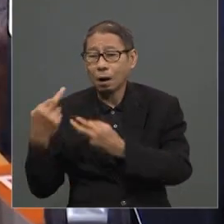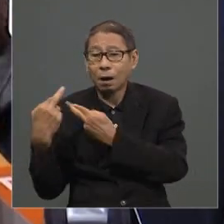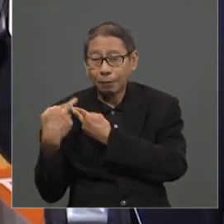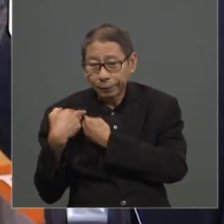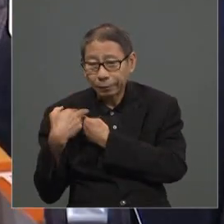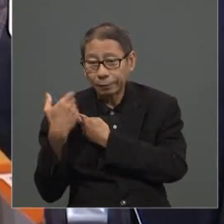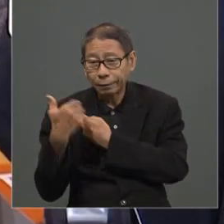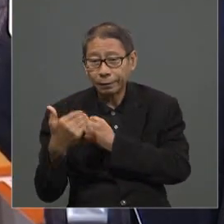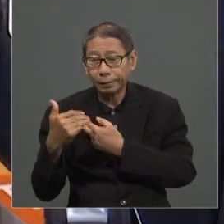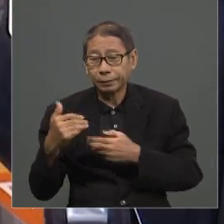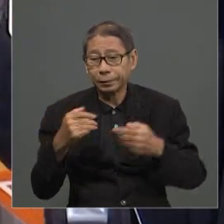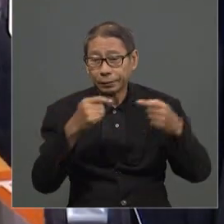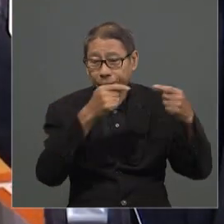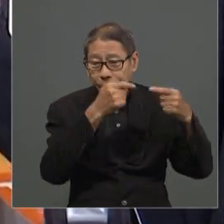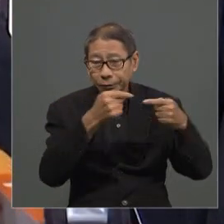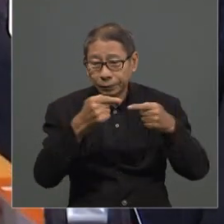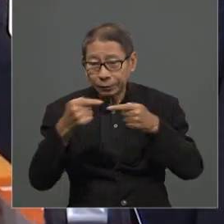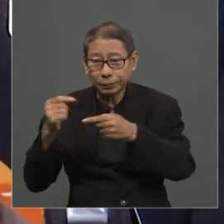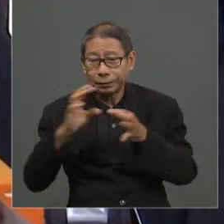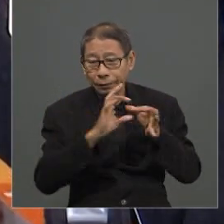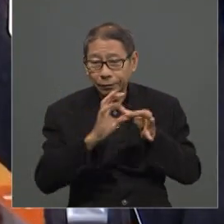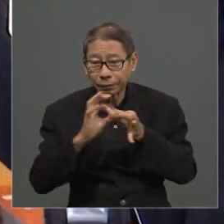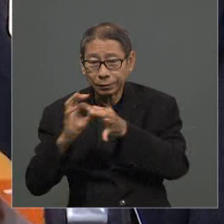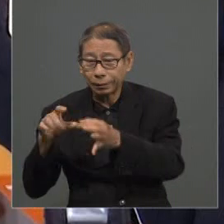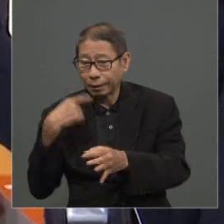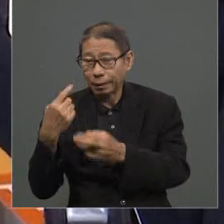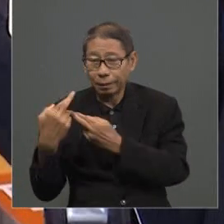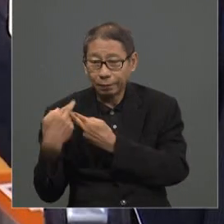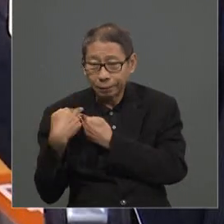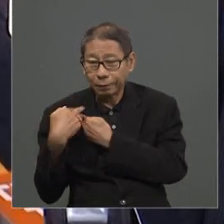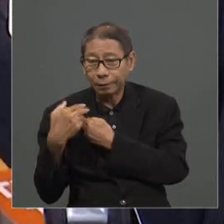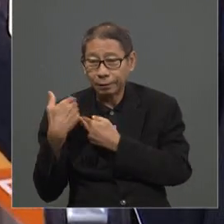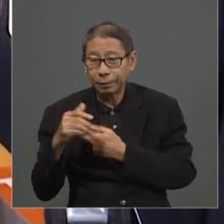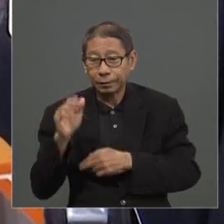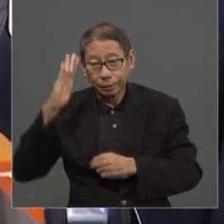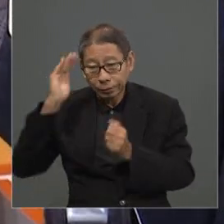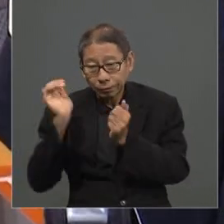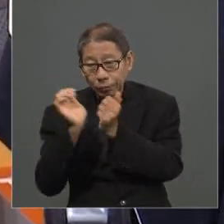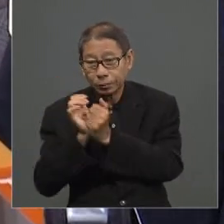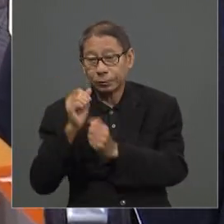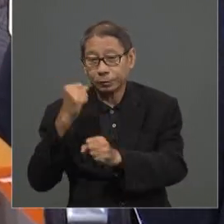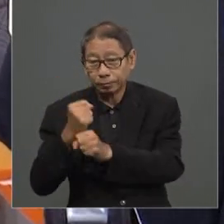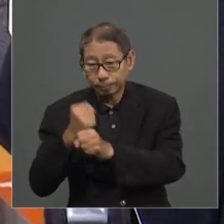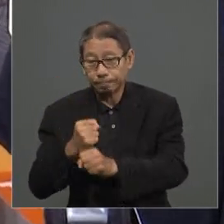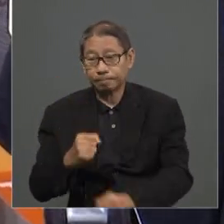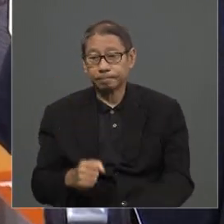ชอบในรายทั้งมีผู้เกี่ยวข้องใครบ้างนะครับอันนี้ก็ขออนุญาตให้พนักงานสอบสวนได้ดำเนินการในเรื่อง